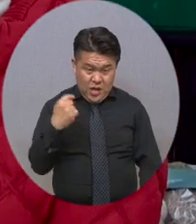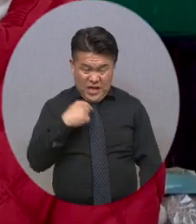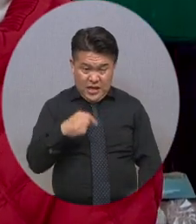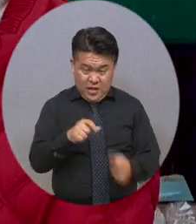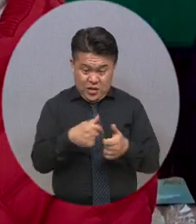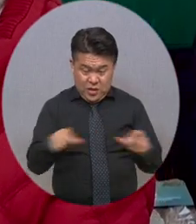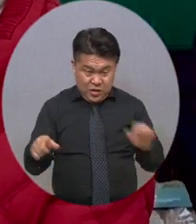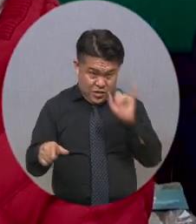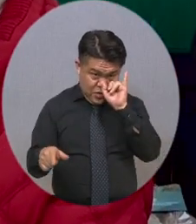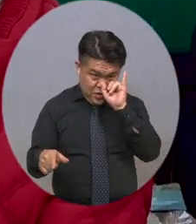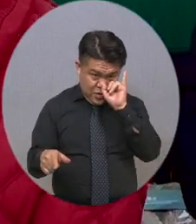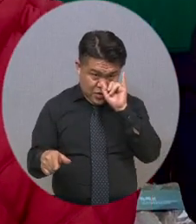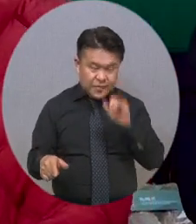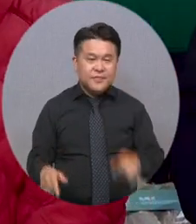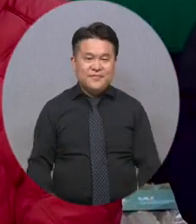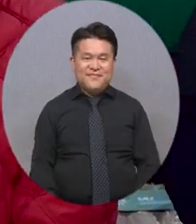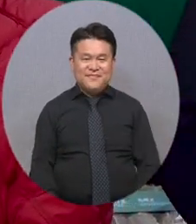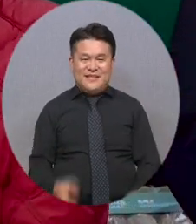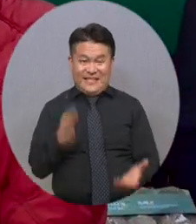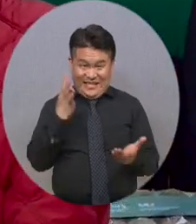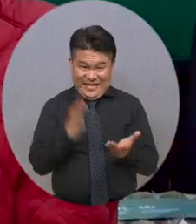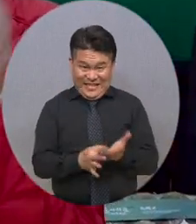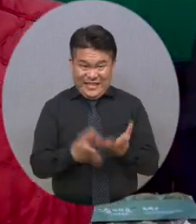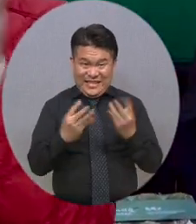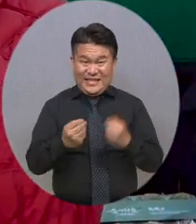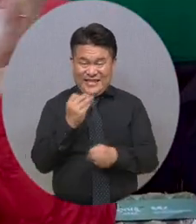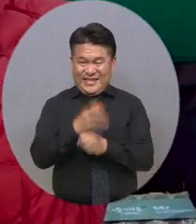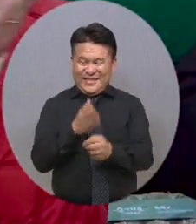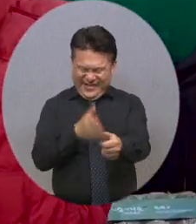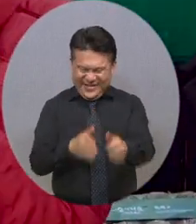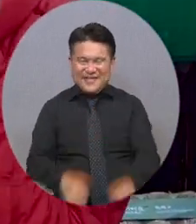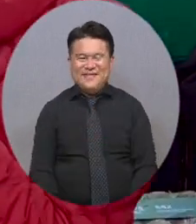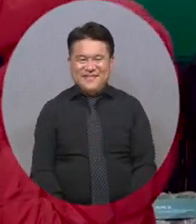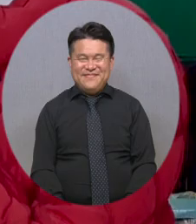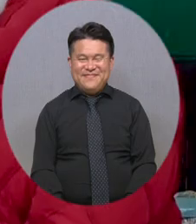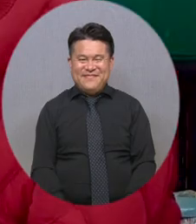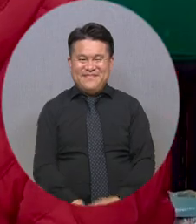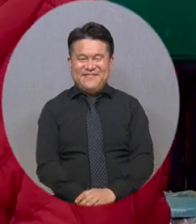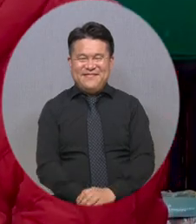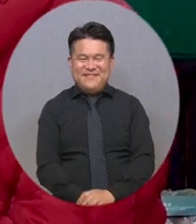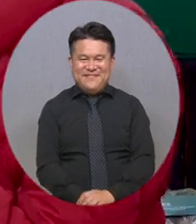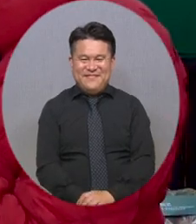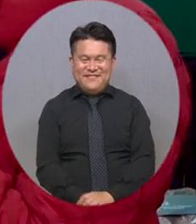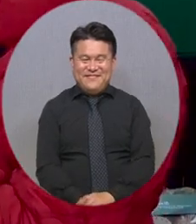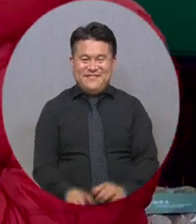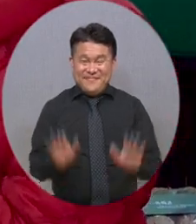세트! 대박에 판매하고 있으니까 네. 여러분들 많이 이용해주세요.